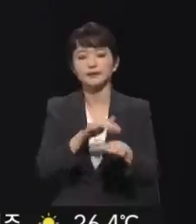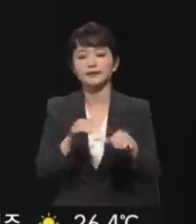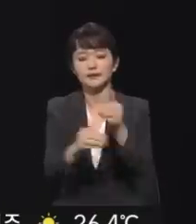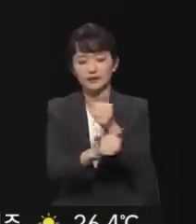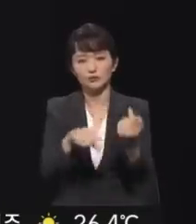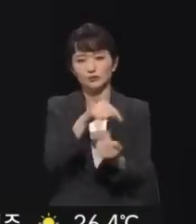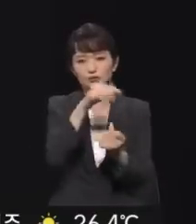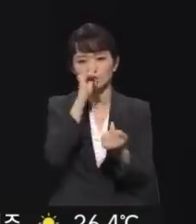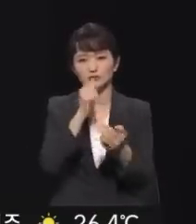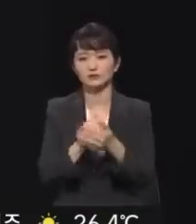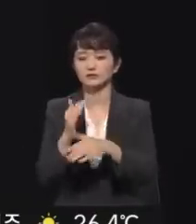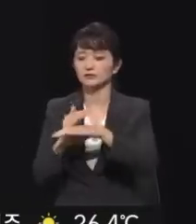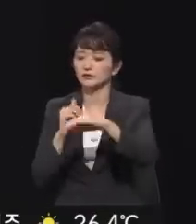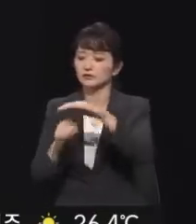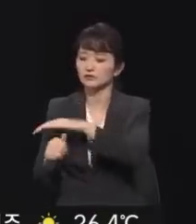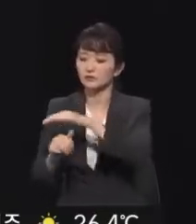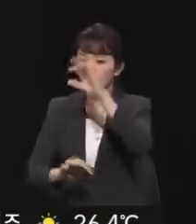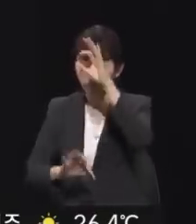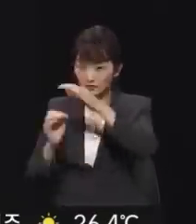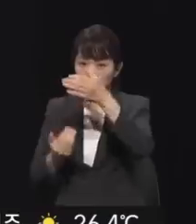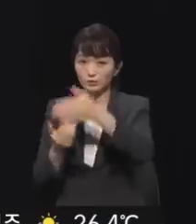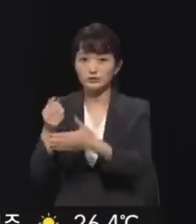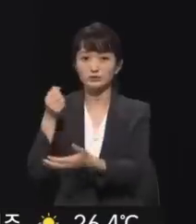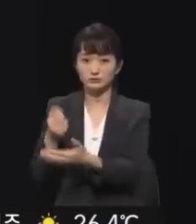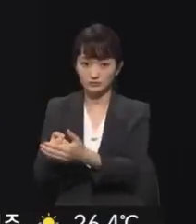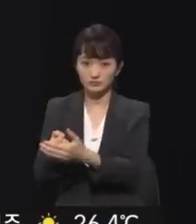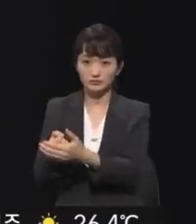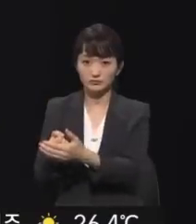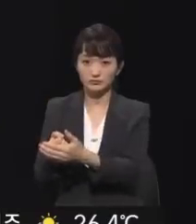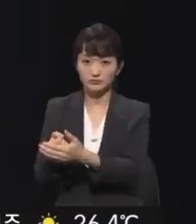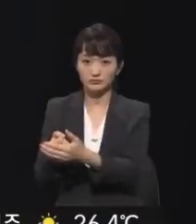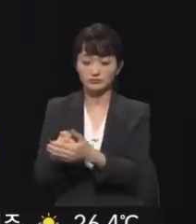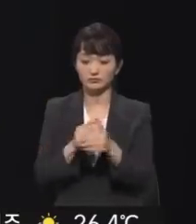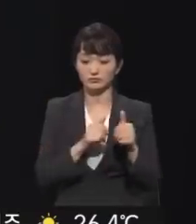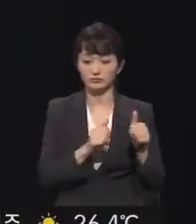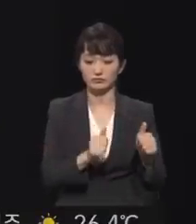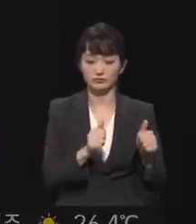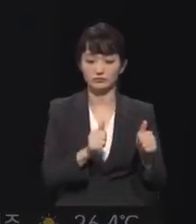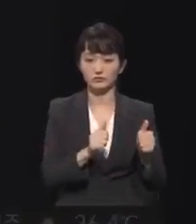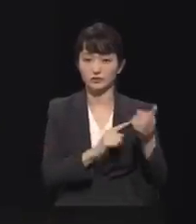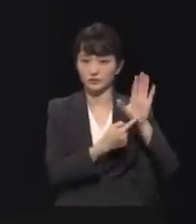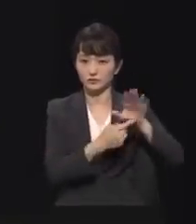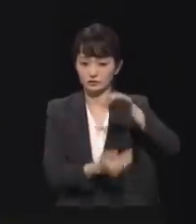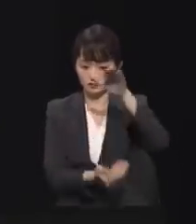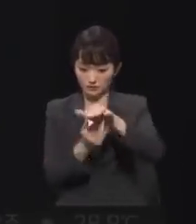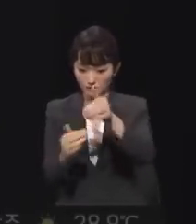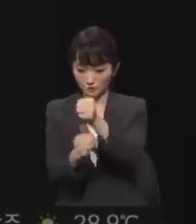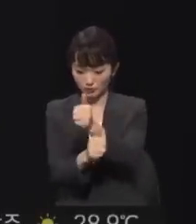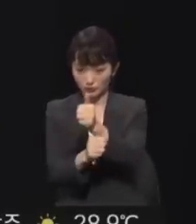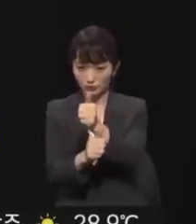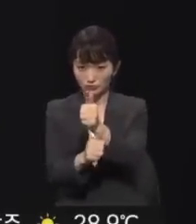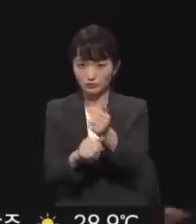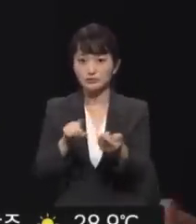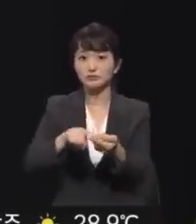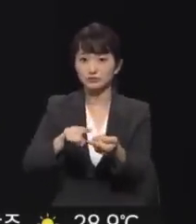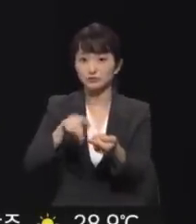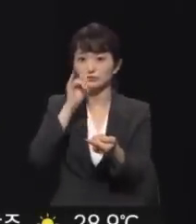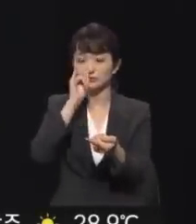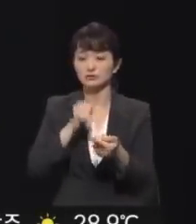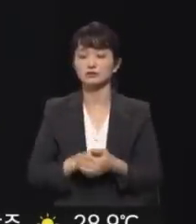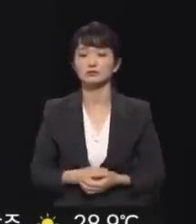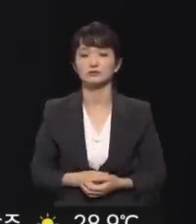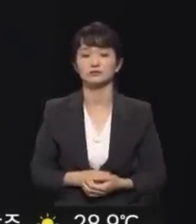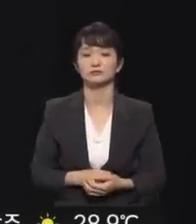안 대표를 사고 다라고 이미 교정을 했고 법원에서는 최고위원의 기능도 사실 된 게 아니라고 판단을 한 거잖아요 그리고